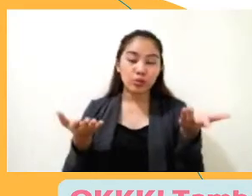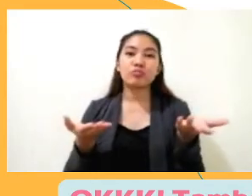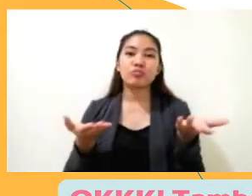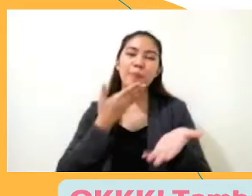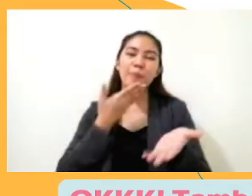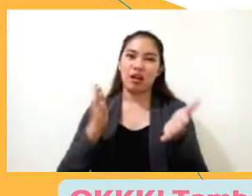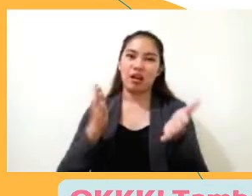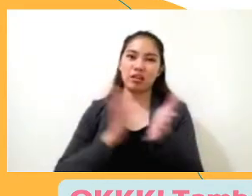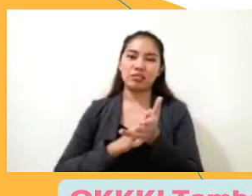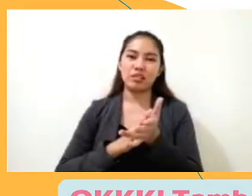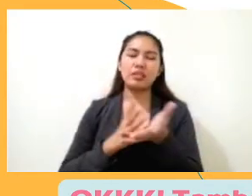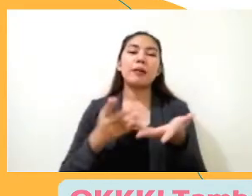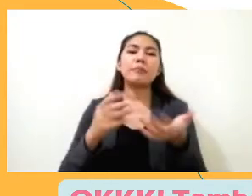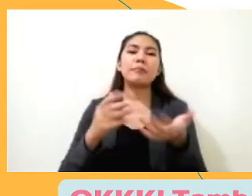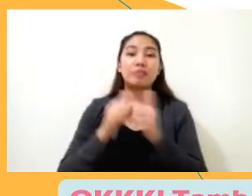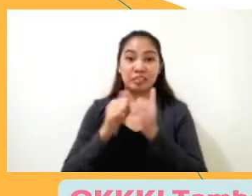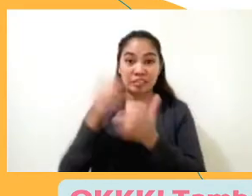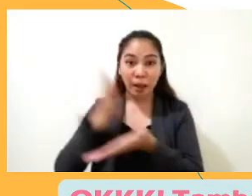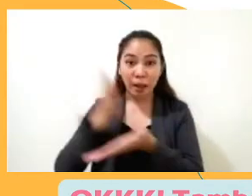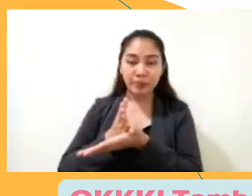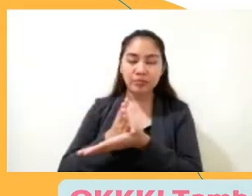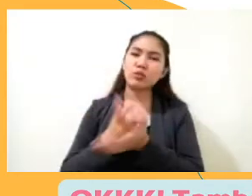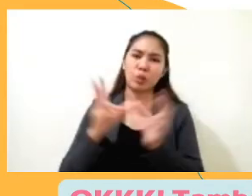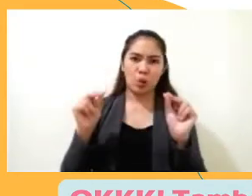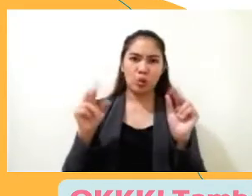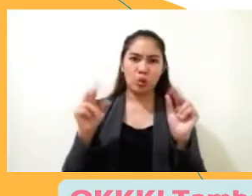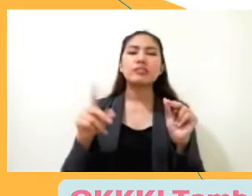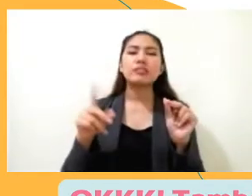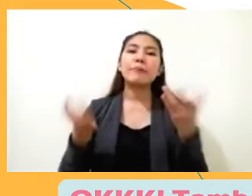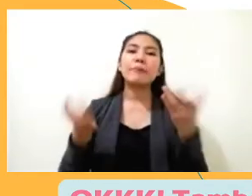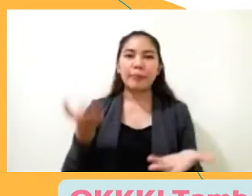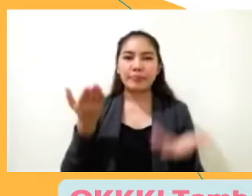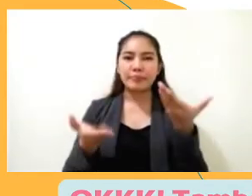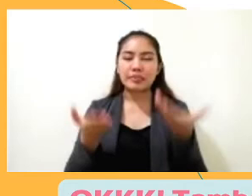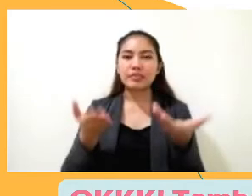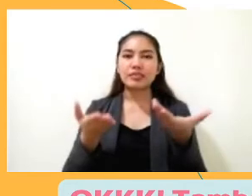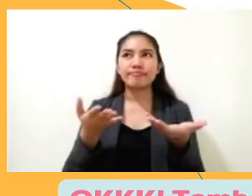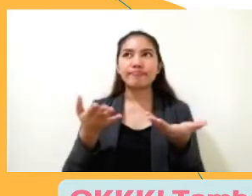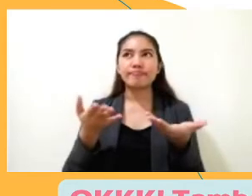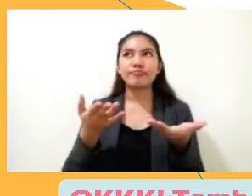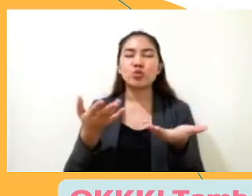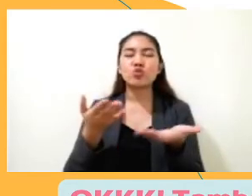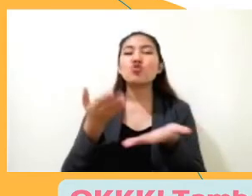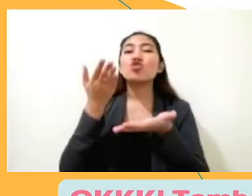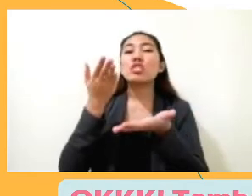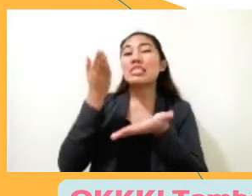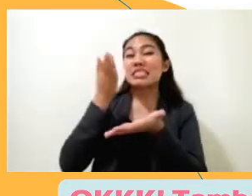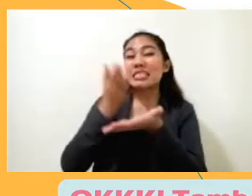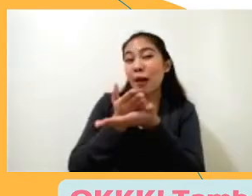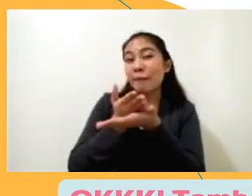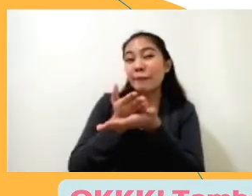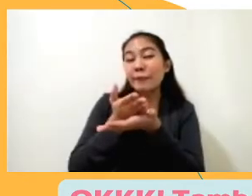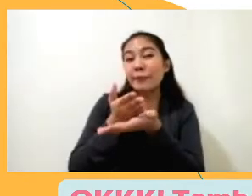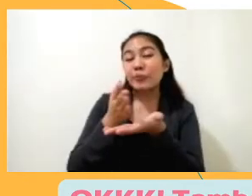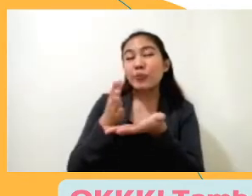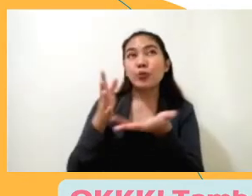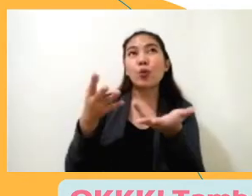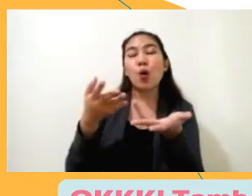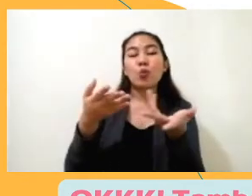mo nang tumigil, hanggang doon ka na lang, pero probably kailangan mo ng konting pause. Diba? Kailangan din kasi mayroon